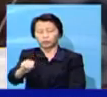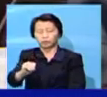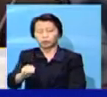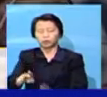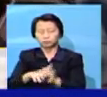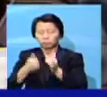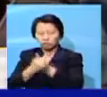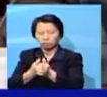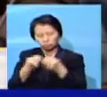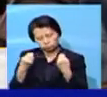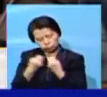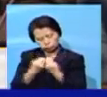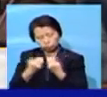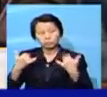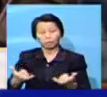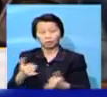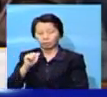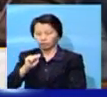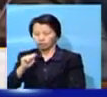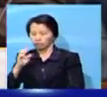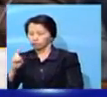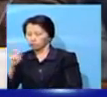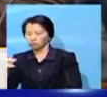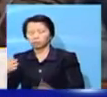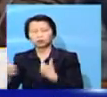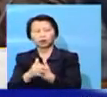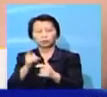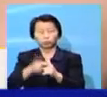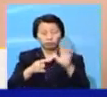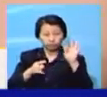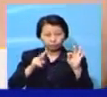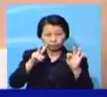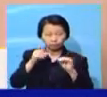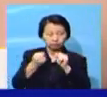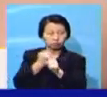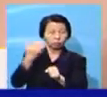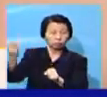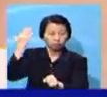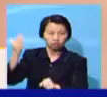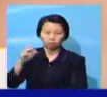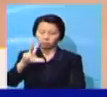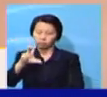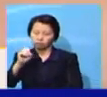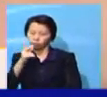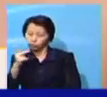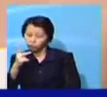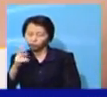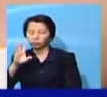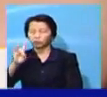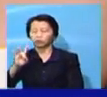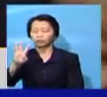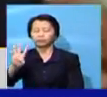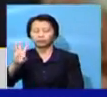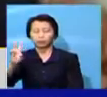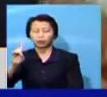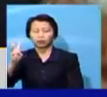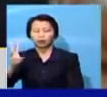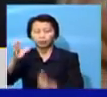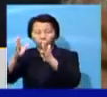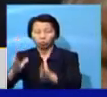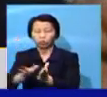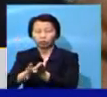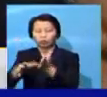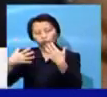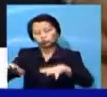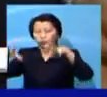berdasarkan statistik terkini aadk sehingga September tahun lepas seramai 30,846 penagih dadah